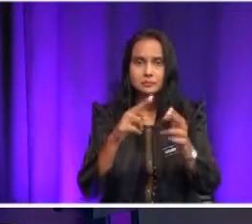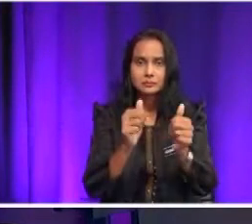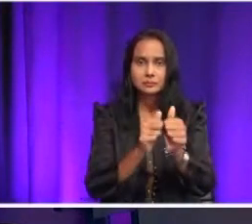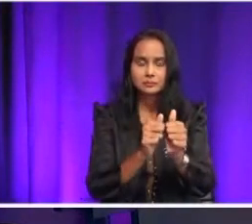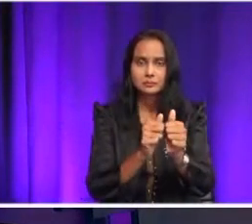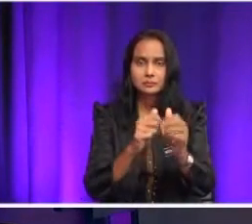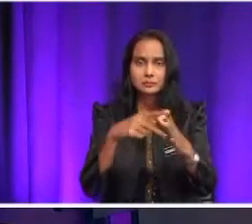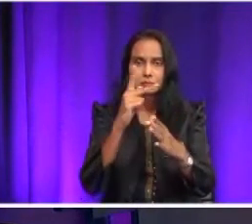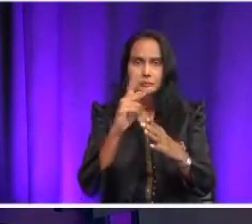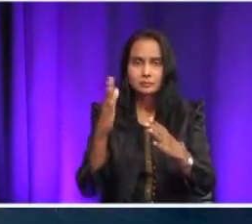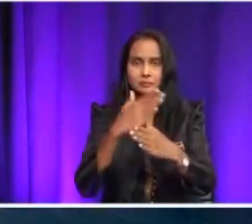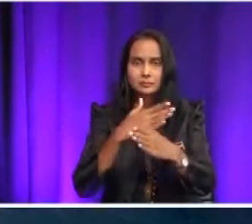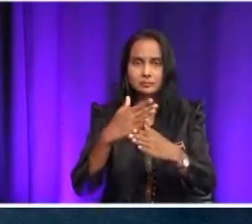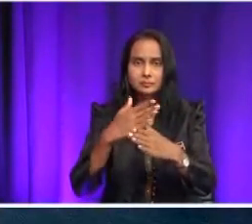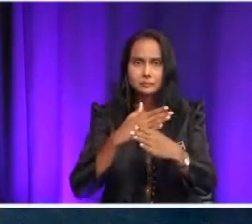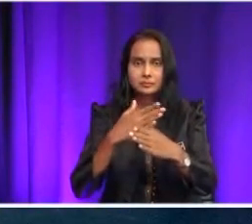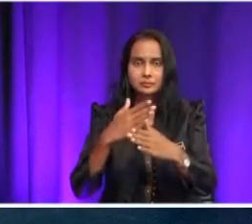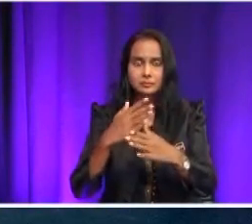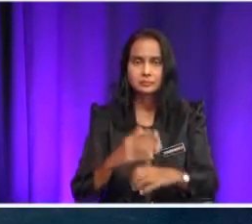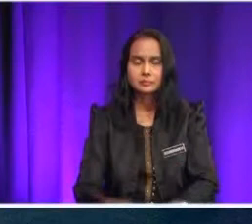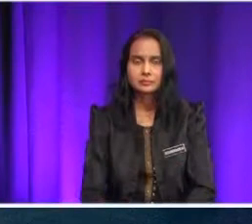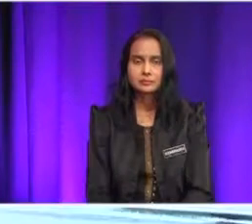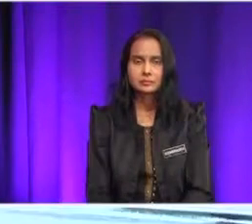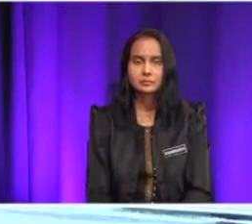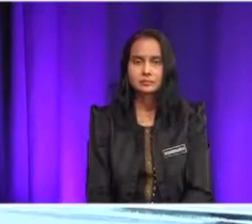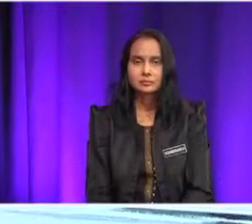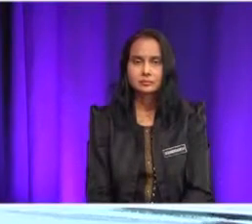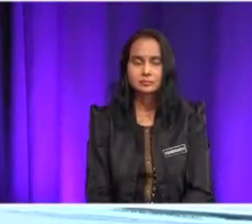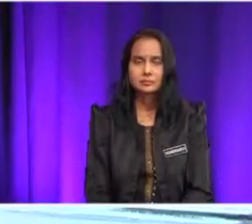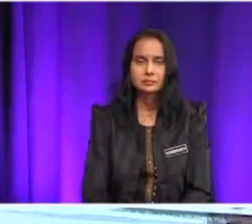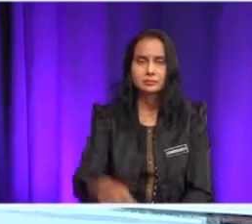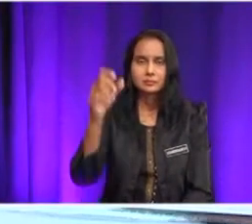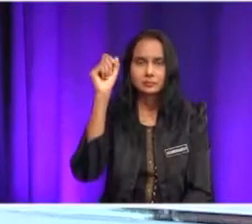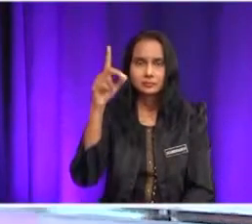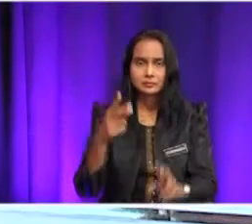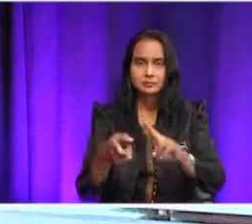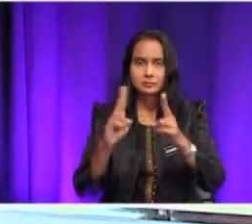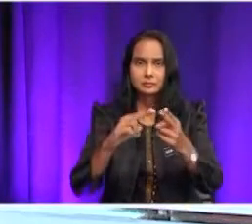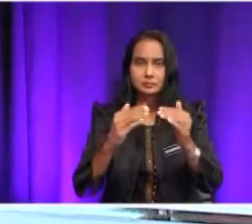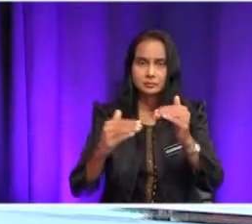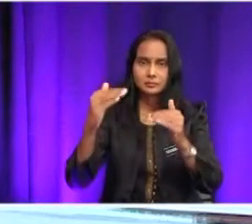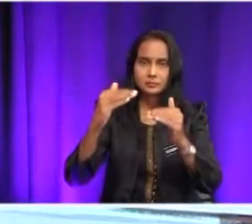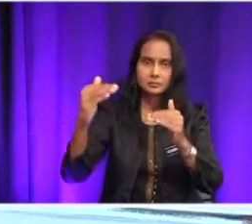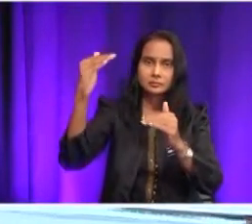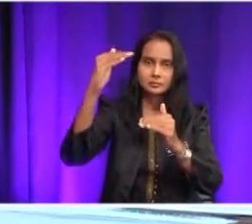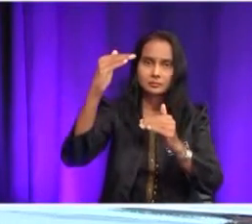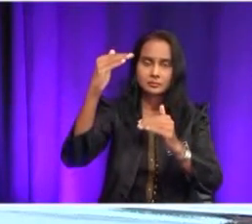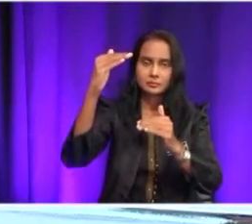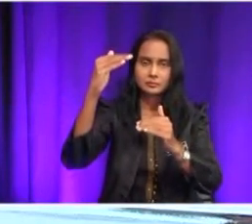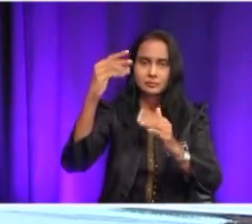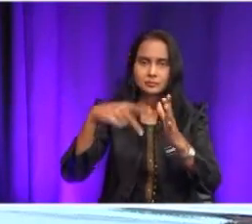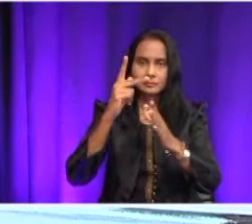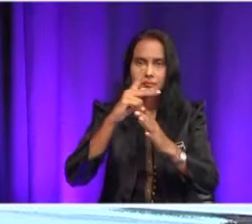oke baiklah di sini input berubah meningkat semakin input berubah meningkat